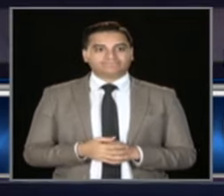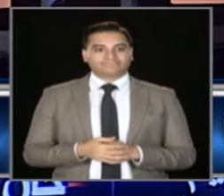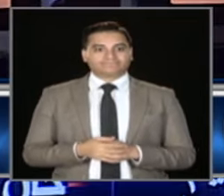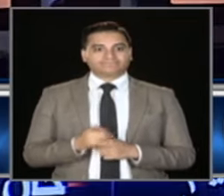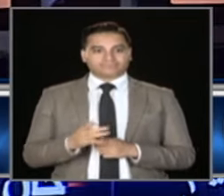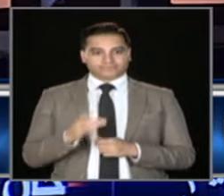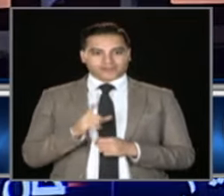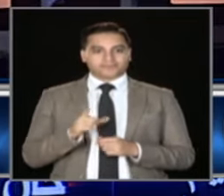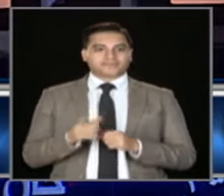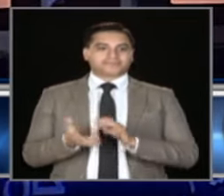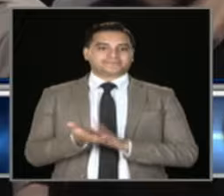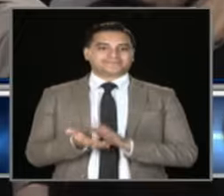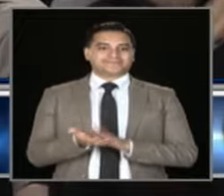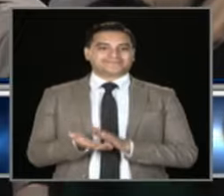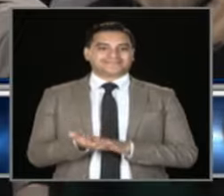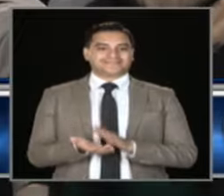اجابه